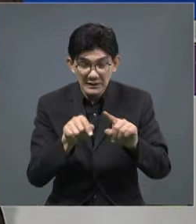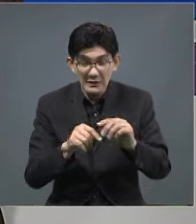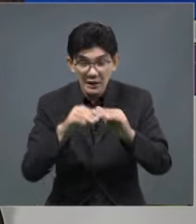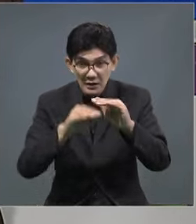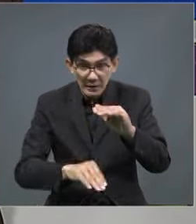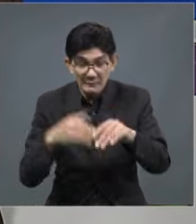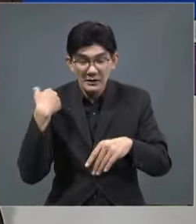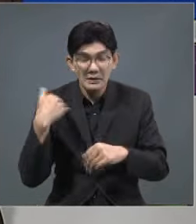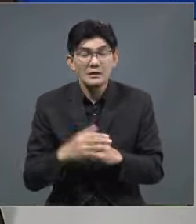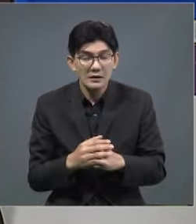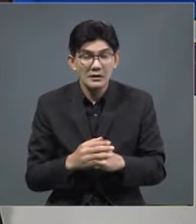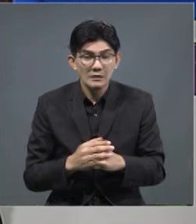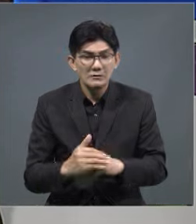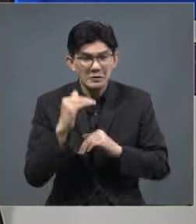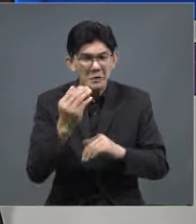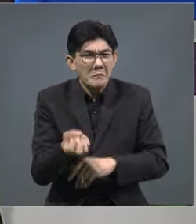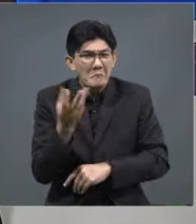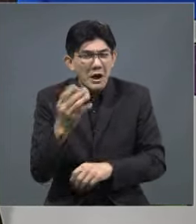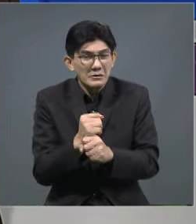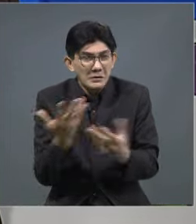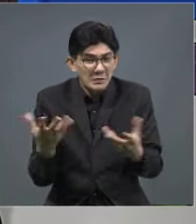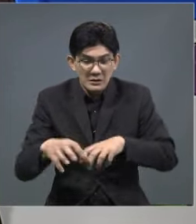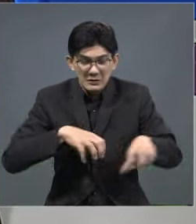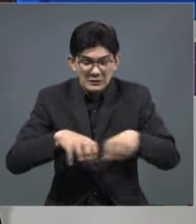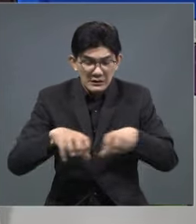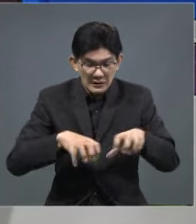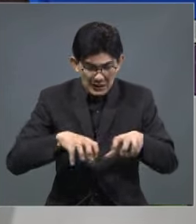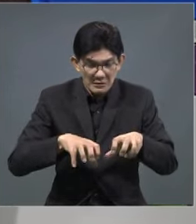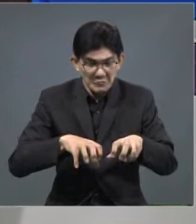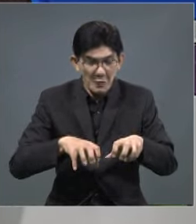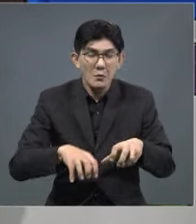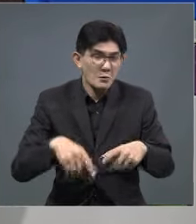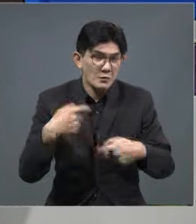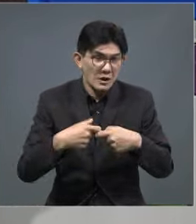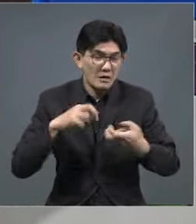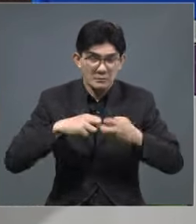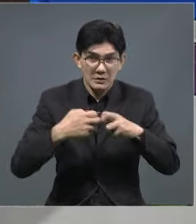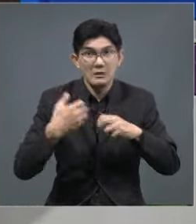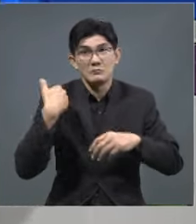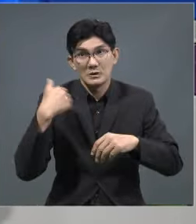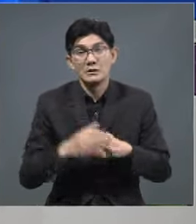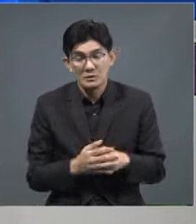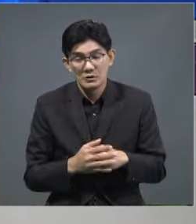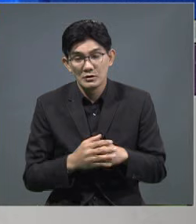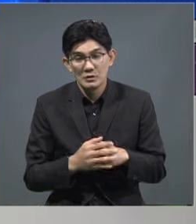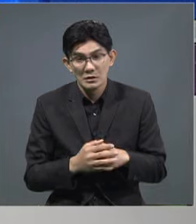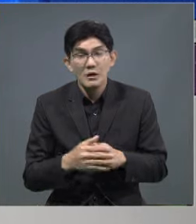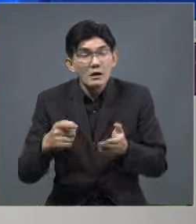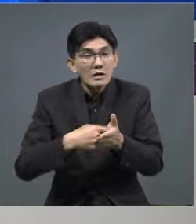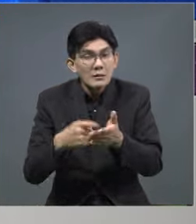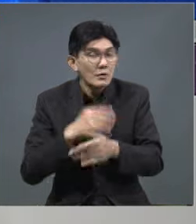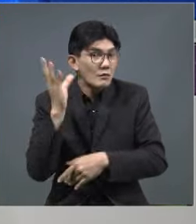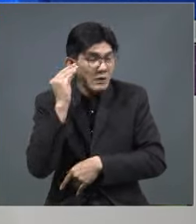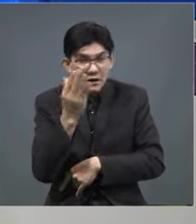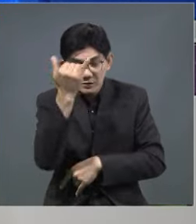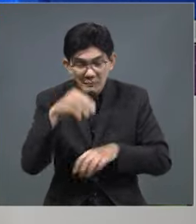มาสภาพคล่องเองถ้าเกิดว่าไปกำหนดไว้สูงการบริหารจัดการของสหกรณ์เองอาจจะมีปัญหานะครับเดี๋ยวเราลองไปฟังเหตุผลนะครับว่า